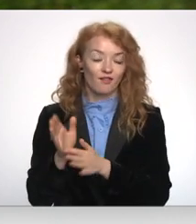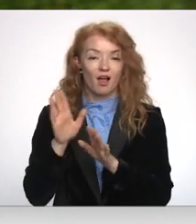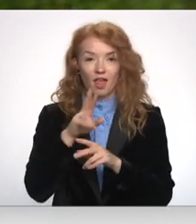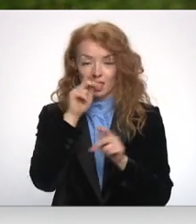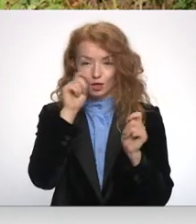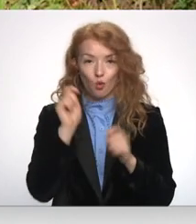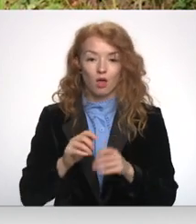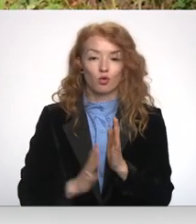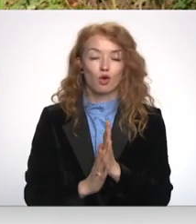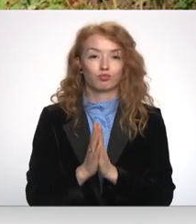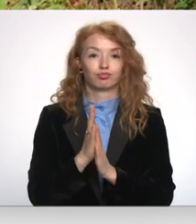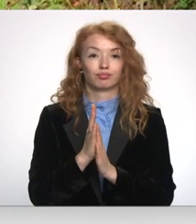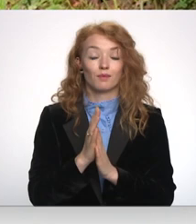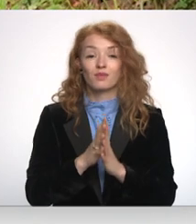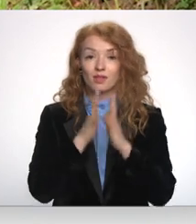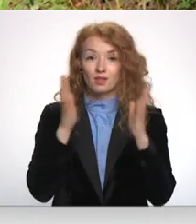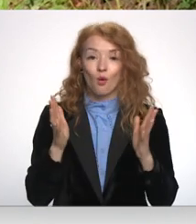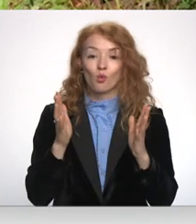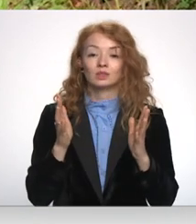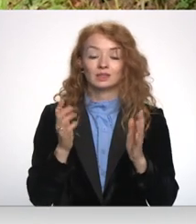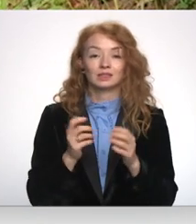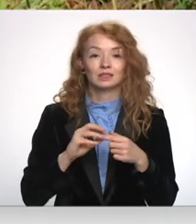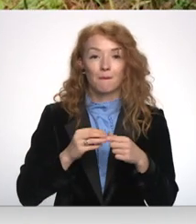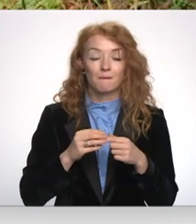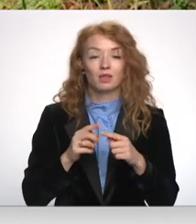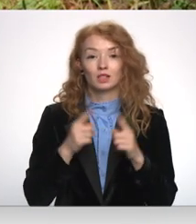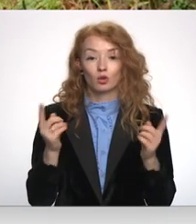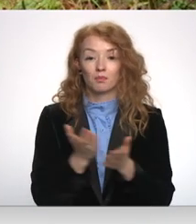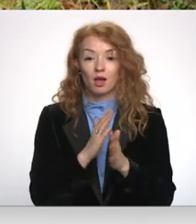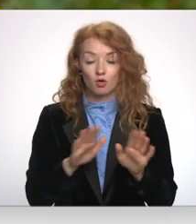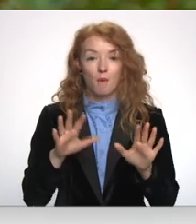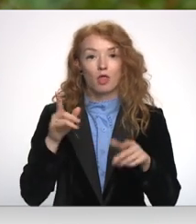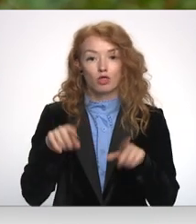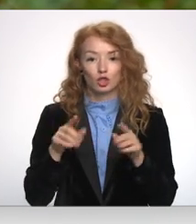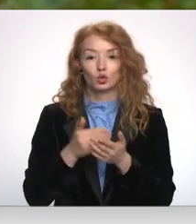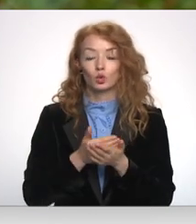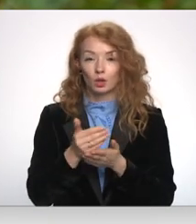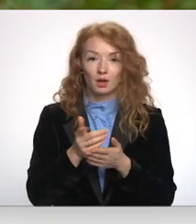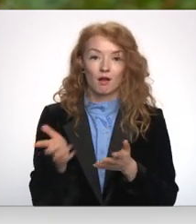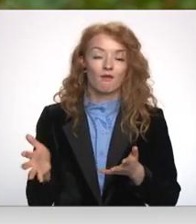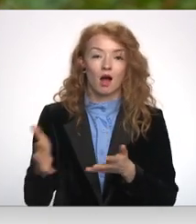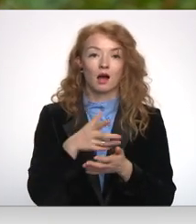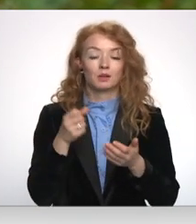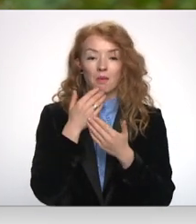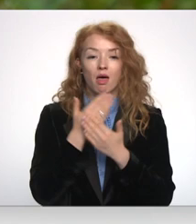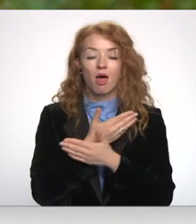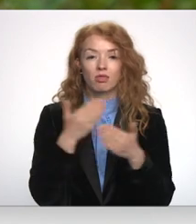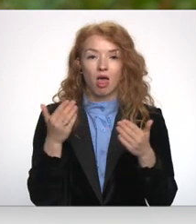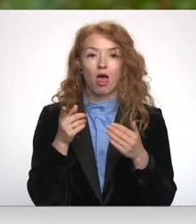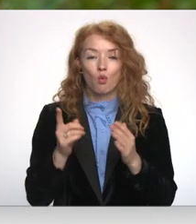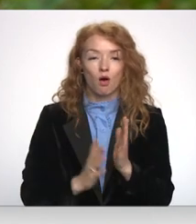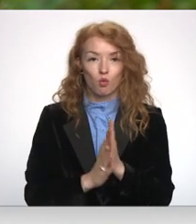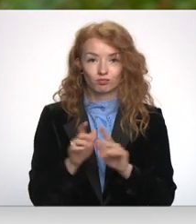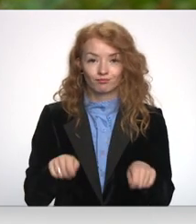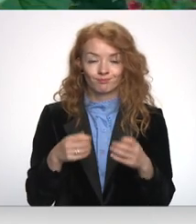raža zudumā. Kamēr daudzi zemiņu sezonu jau noslēguši sielu, Beko to vēl turpina, lasot pēdējo šķirni malvīna.